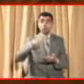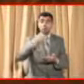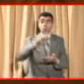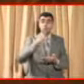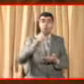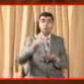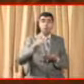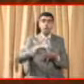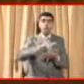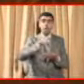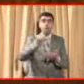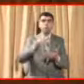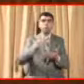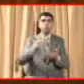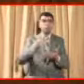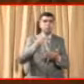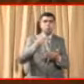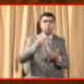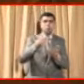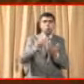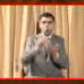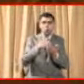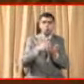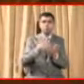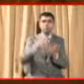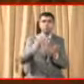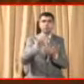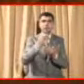كبير في الحبوب، وعندنا احتياطي كبير